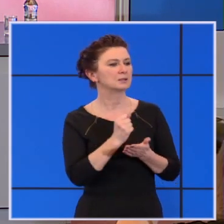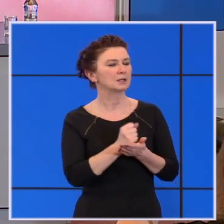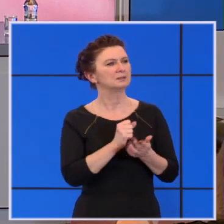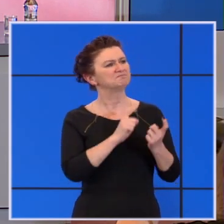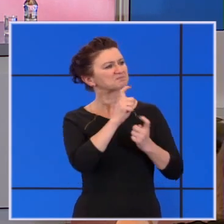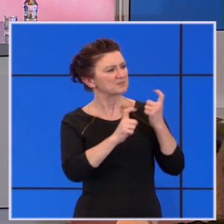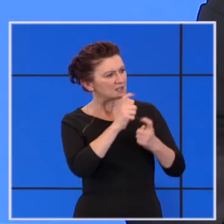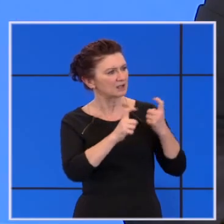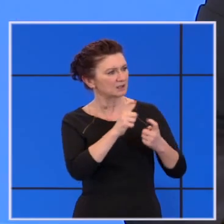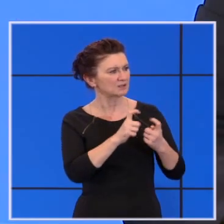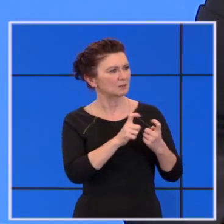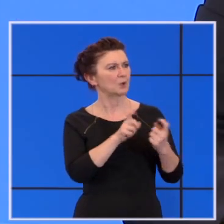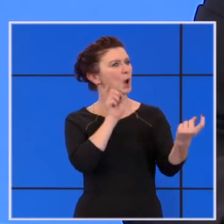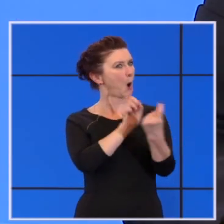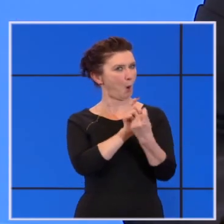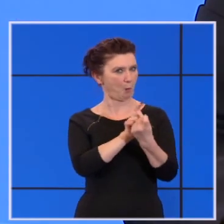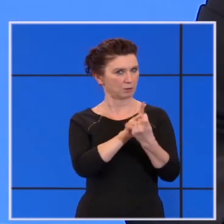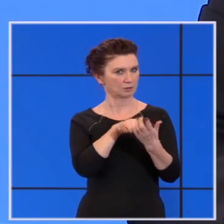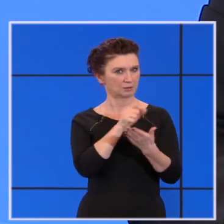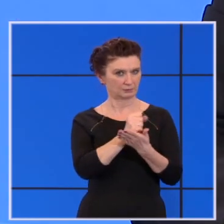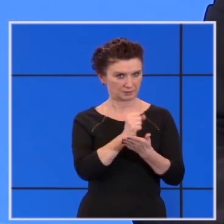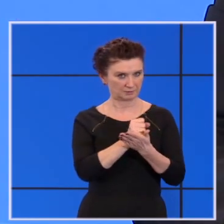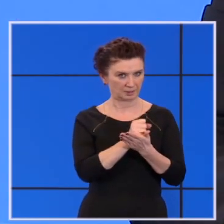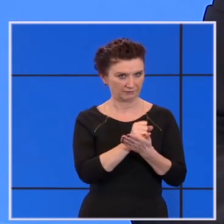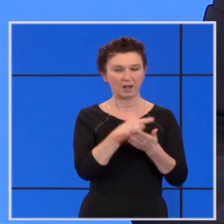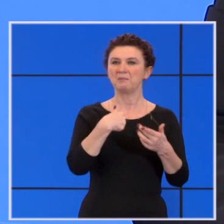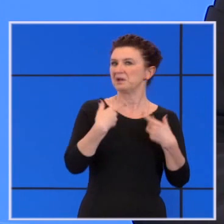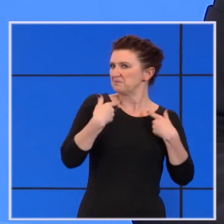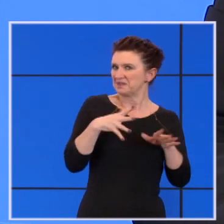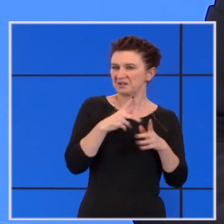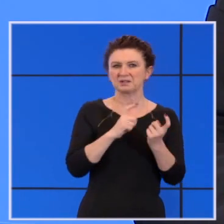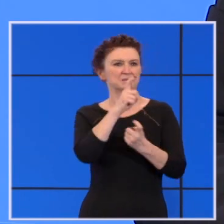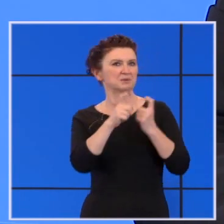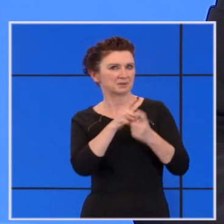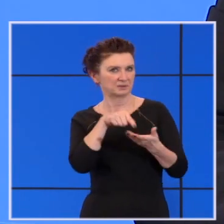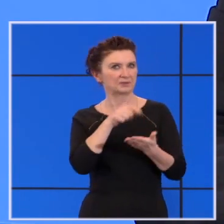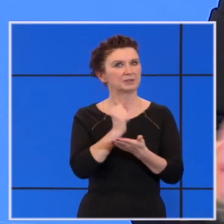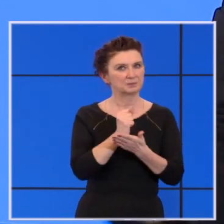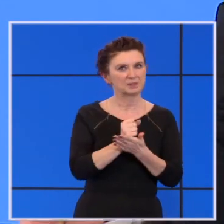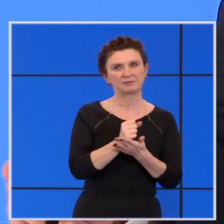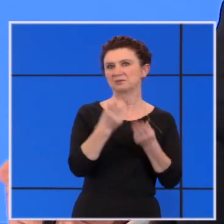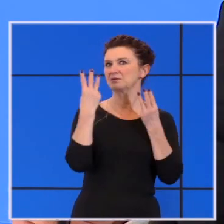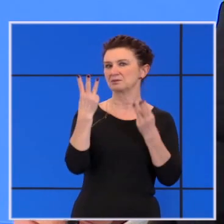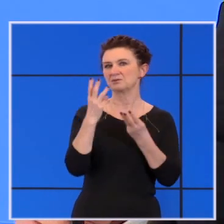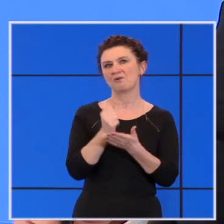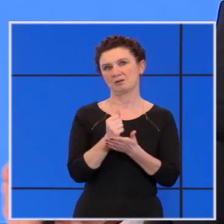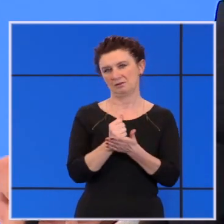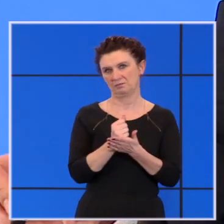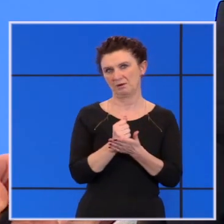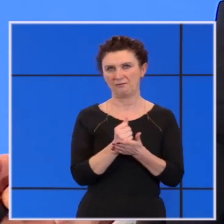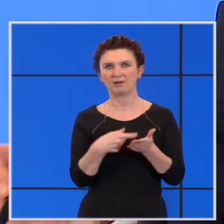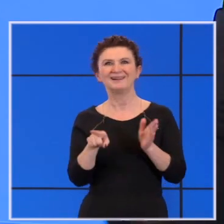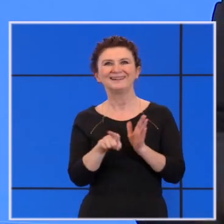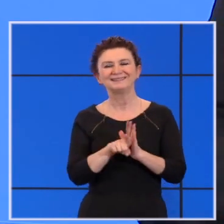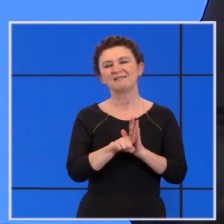My będziemy na pewno nie spierać się w tej sprawie, bo uważam, że ta sprawa jest sprawą bardzo ważną. Ważną dla 1,5 miliona